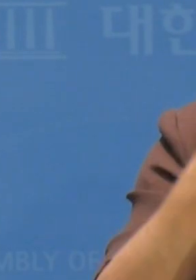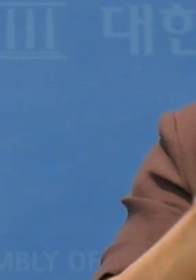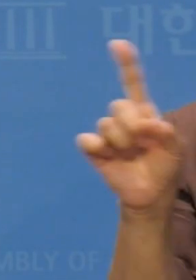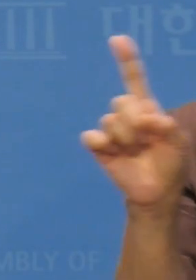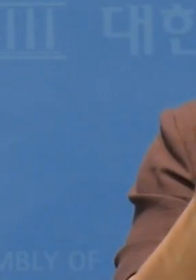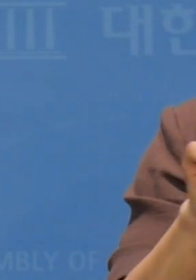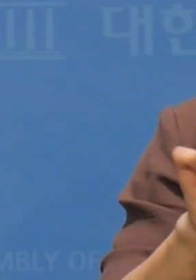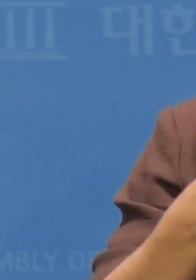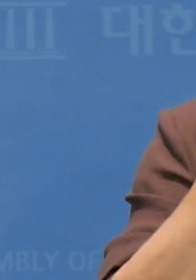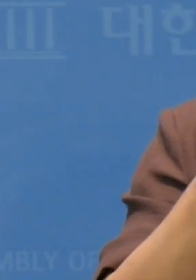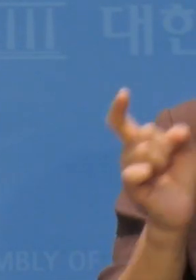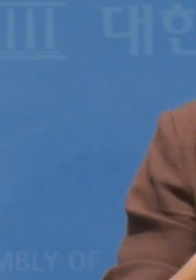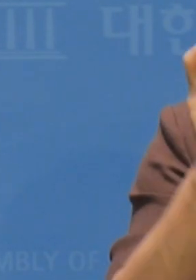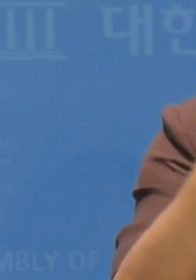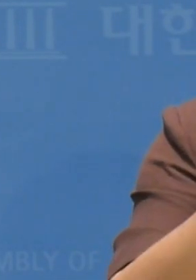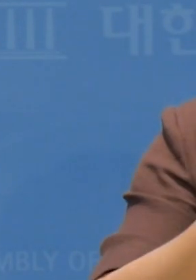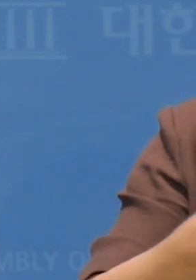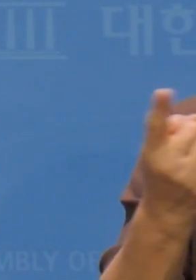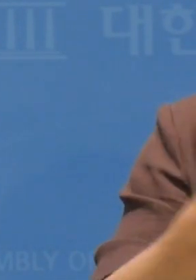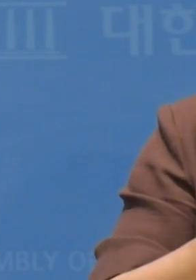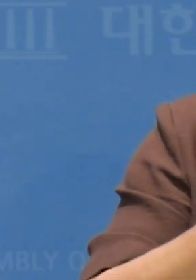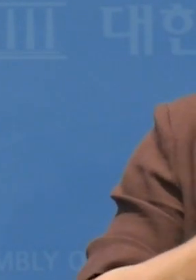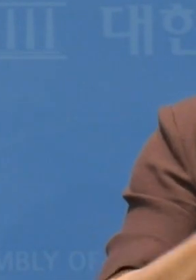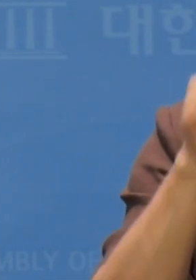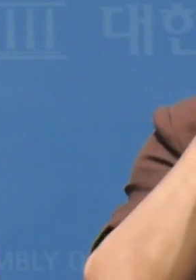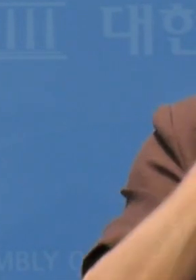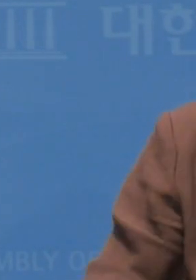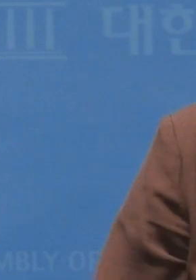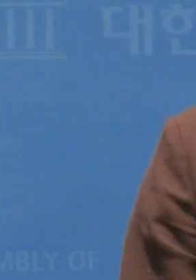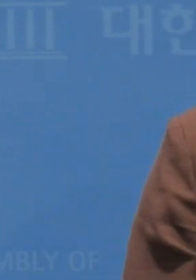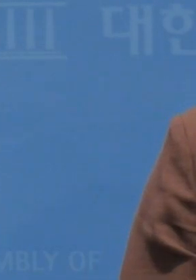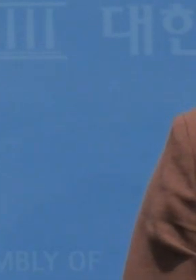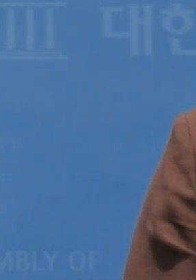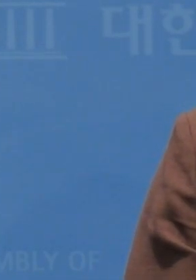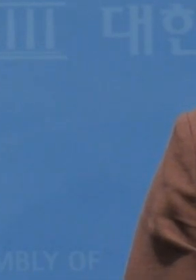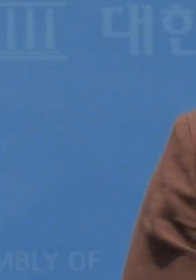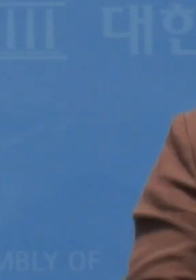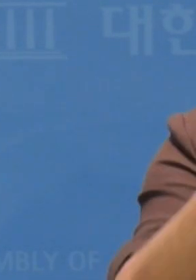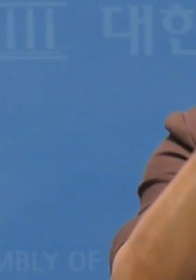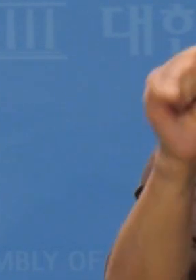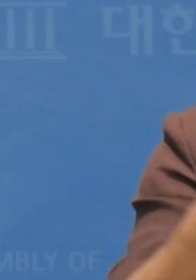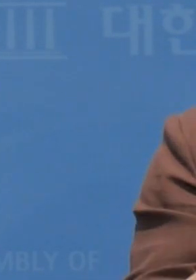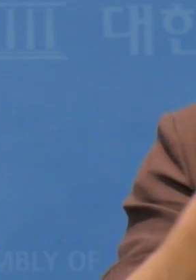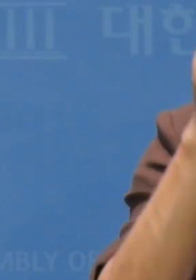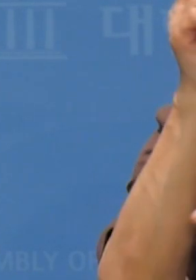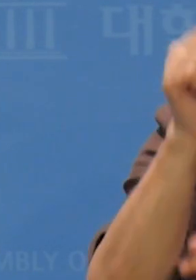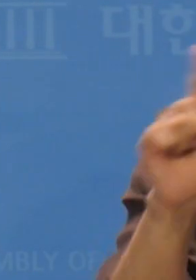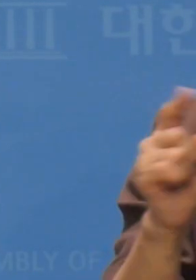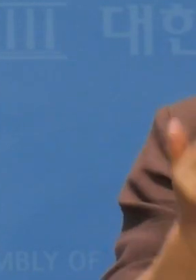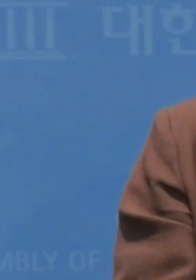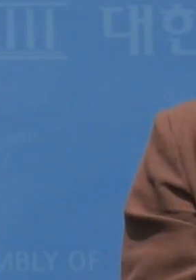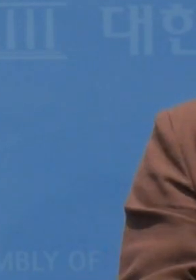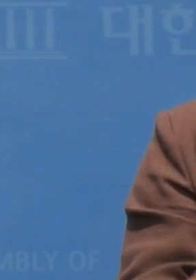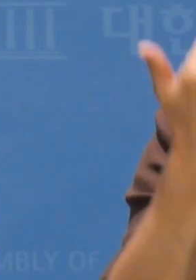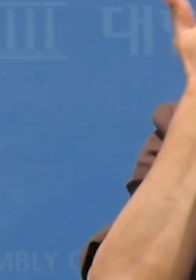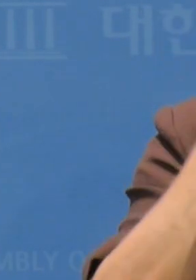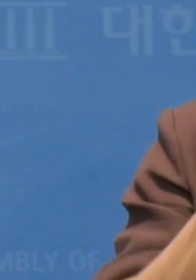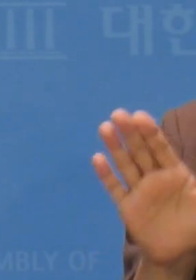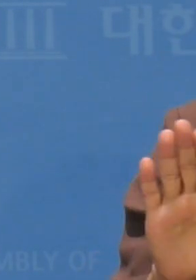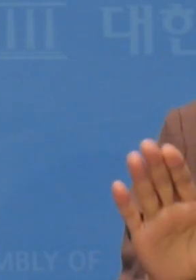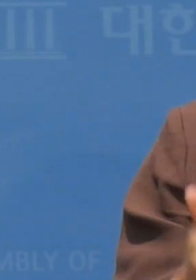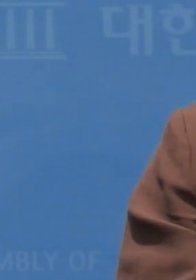어떤 논리로도 비난을 피할 수 없습니다 KBS 사장이 어디서 오느냐 누구냐가